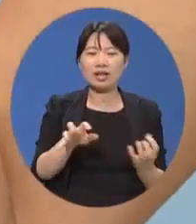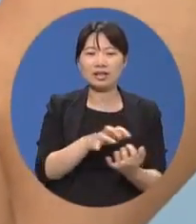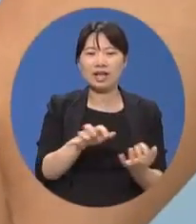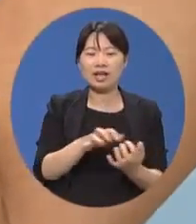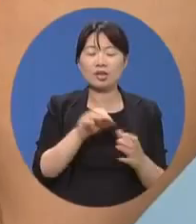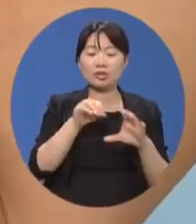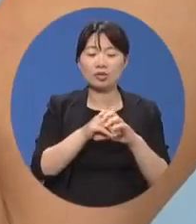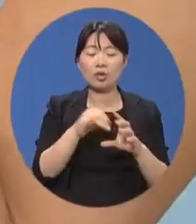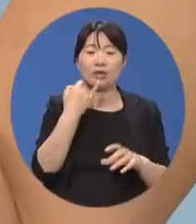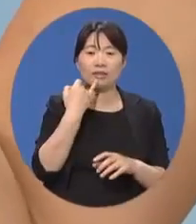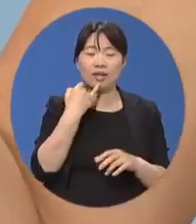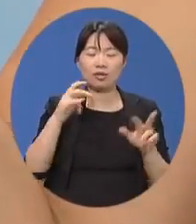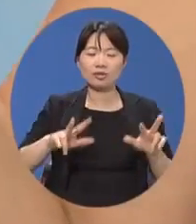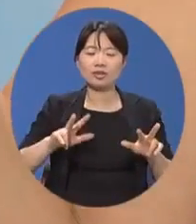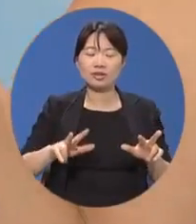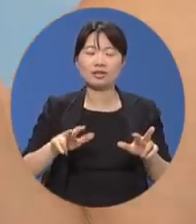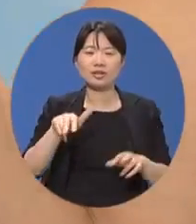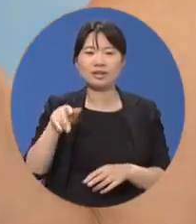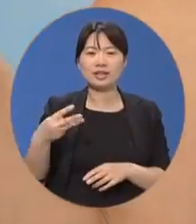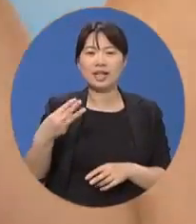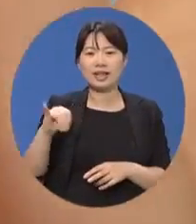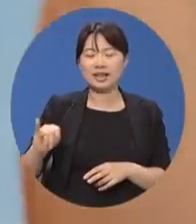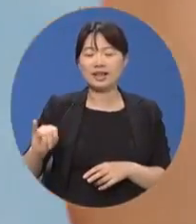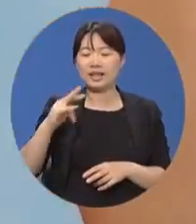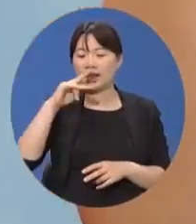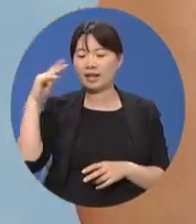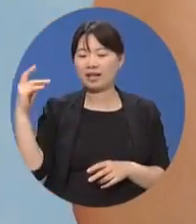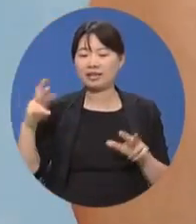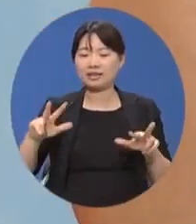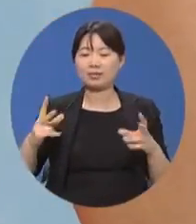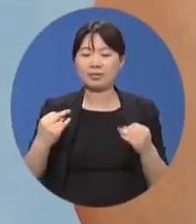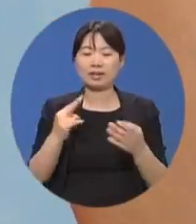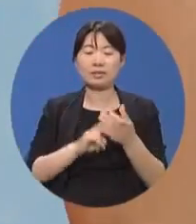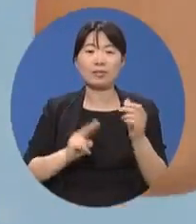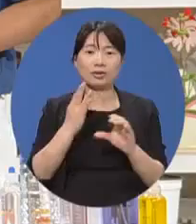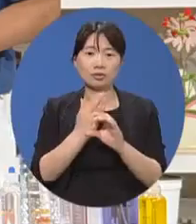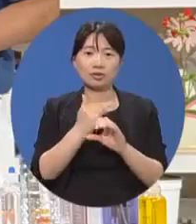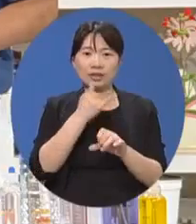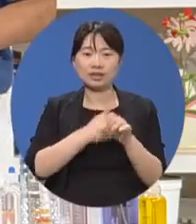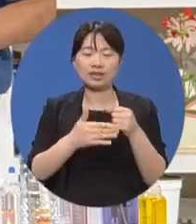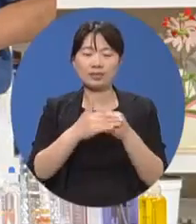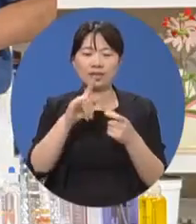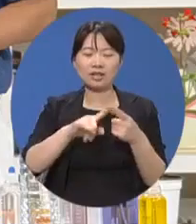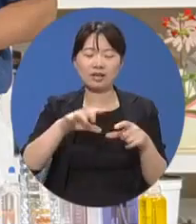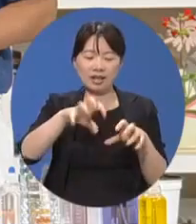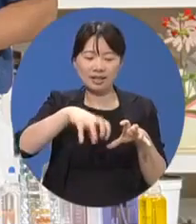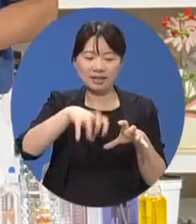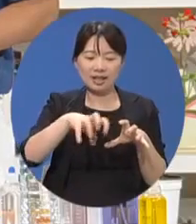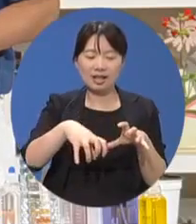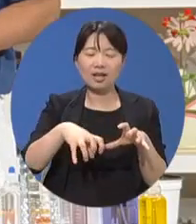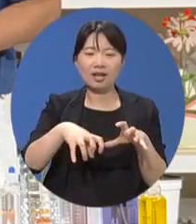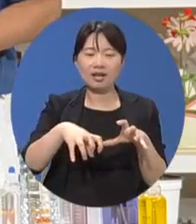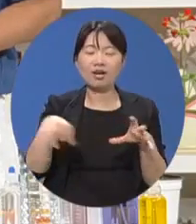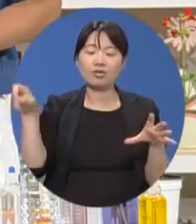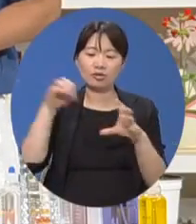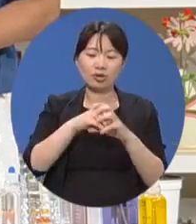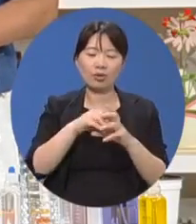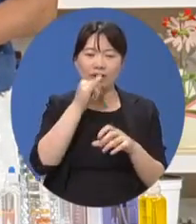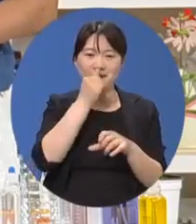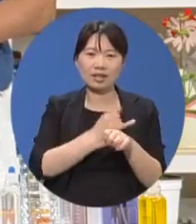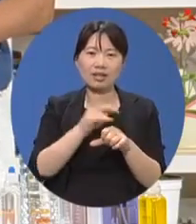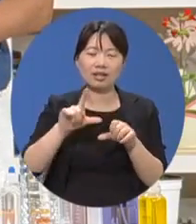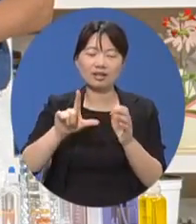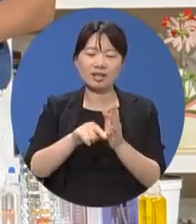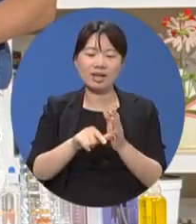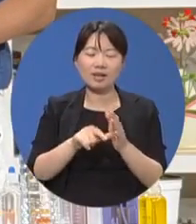넣으셔도 되구요 지금 어느 젤리 양초 들도 요즘 많이 판매하고 있어서 네 이거 긁어 내서 그냥 녹여서 넣었거든요 그럴